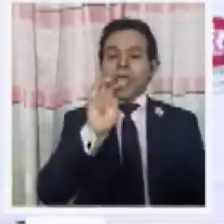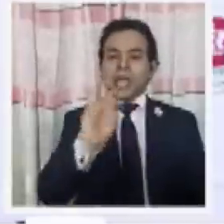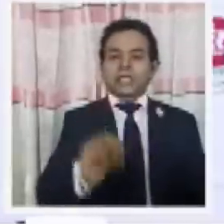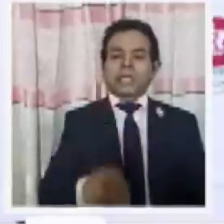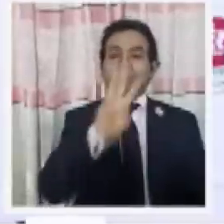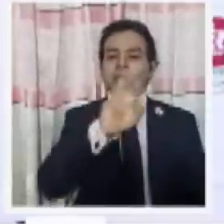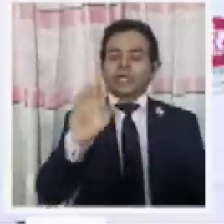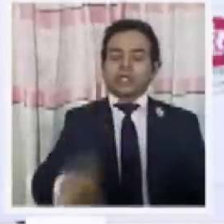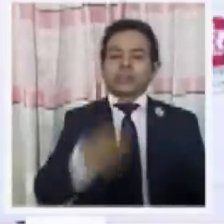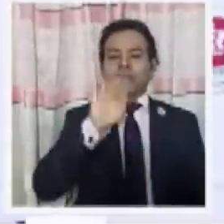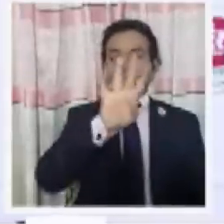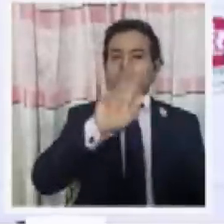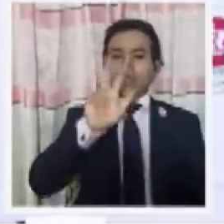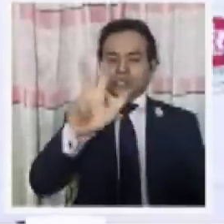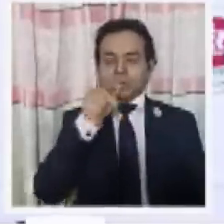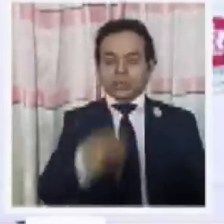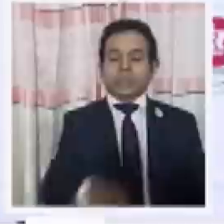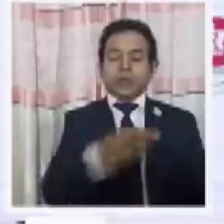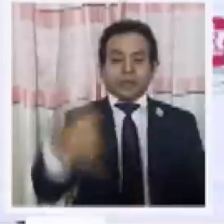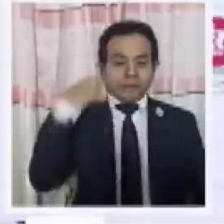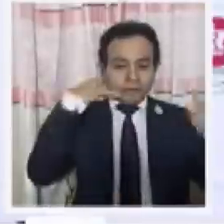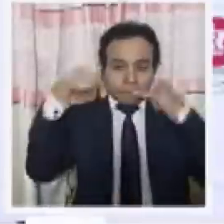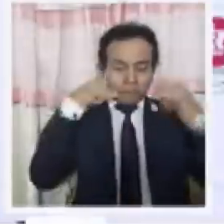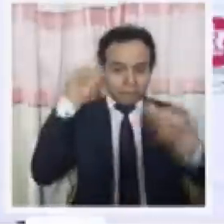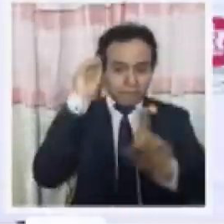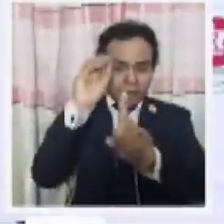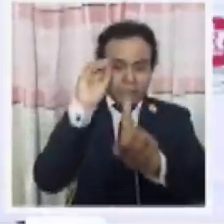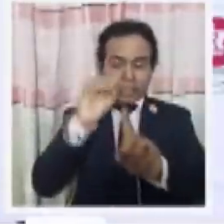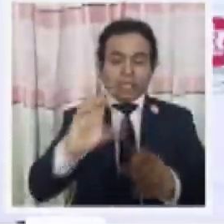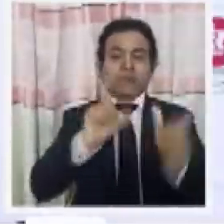162,858 এবং এ পর্যন্ত ফোন গ্রহণ করা হয়েছে